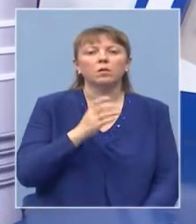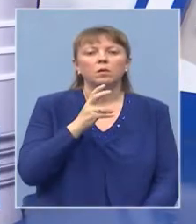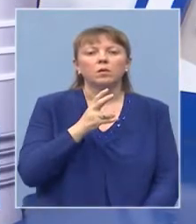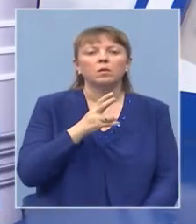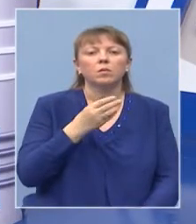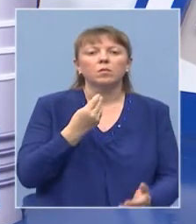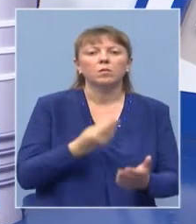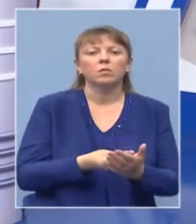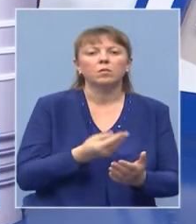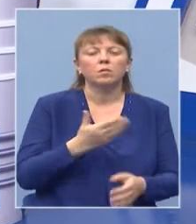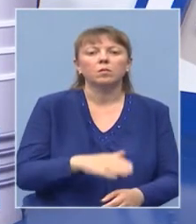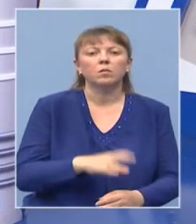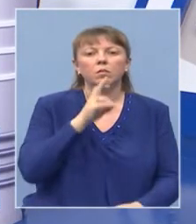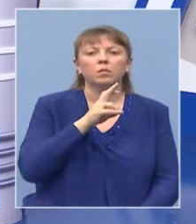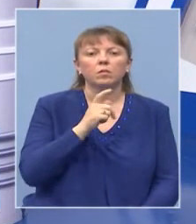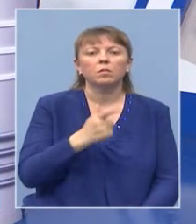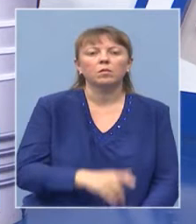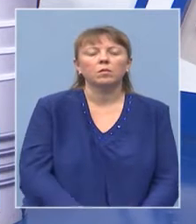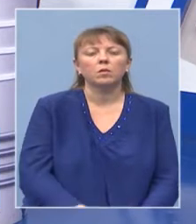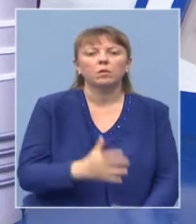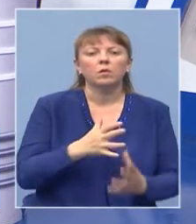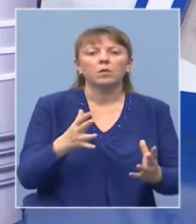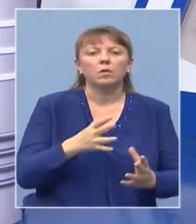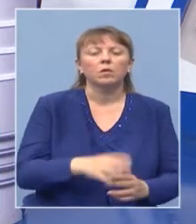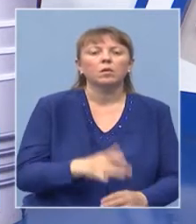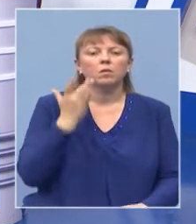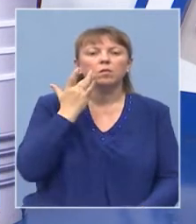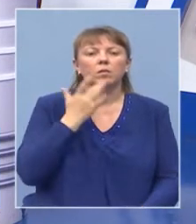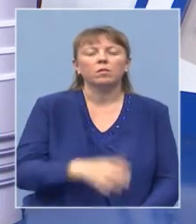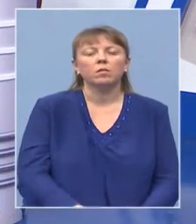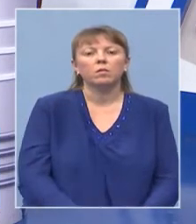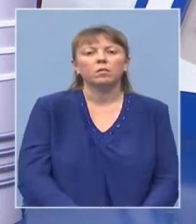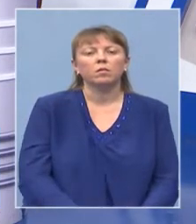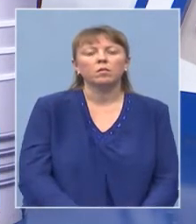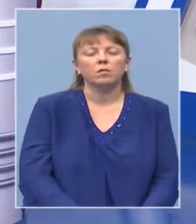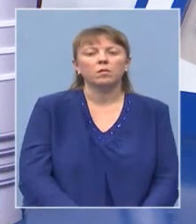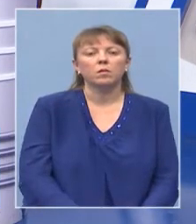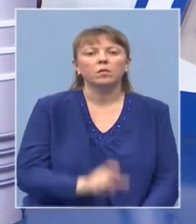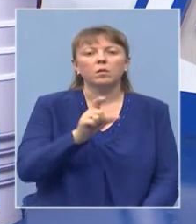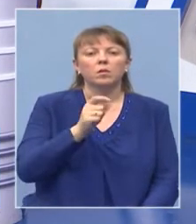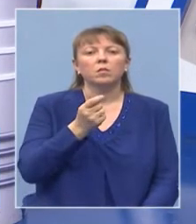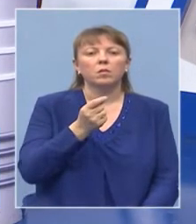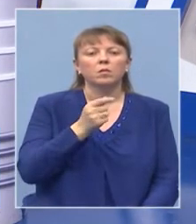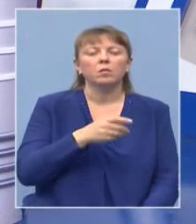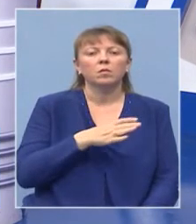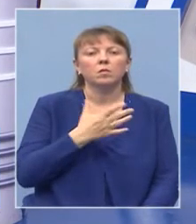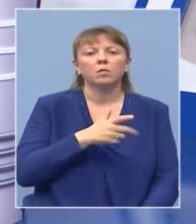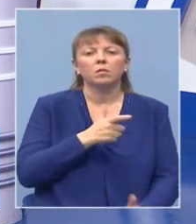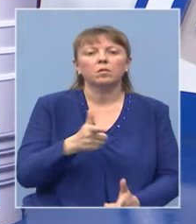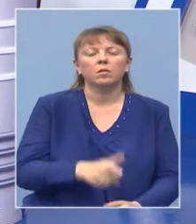отпусков те или иные госуслуги, они становятся более популярными. Вот немножко об этом расскажите, чтобы люди тоже как-то, может быть, были